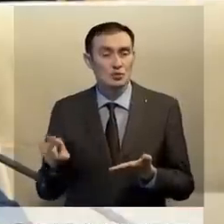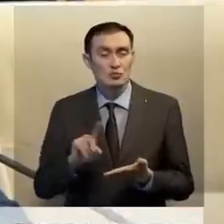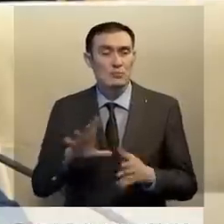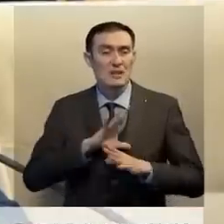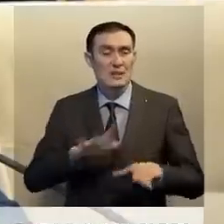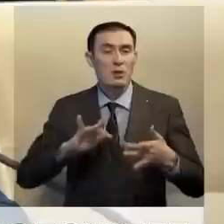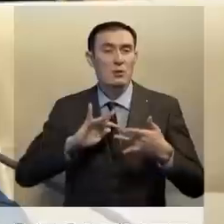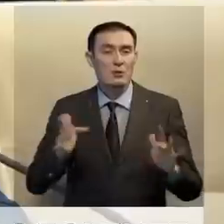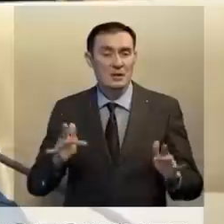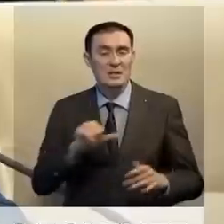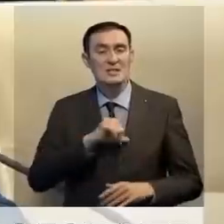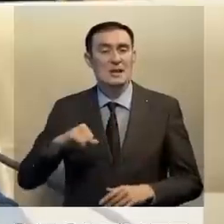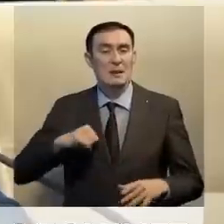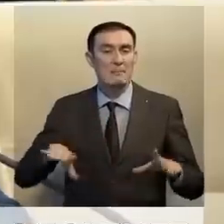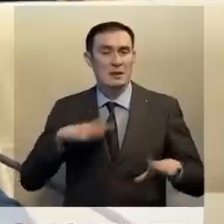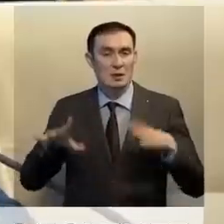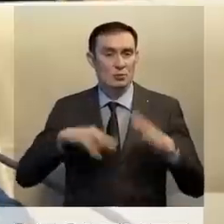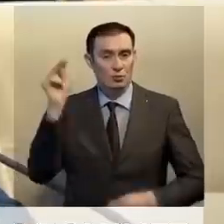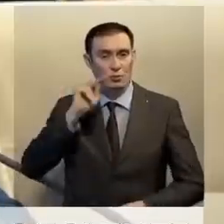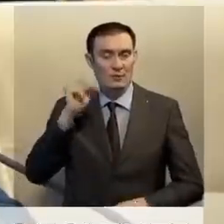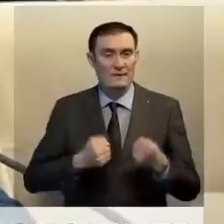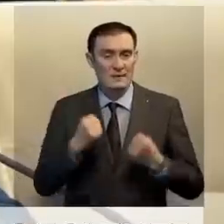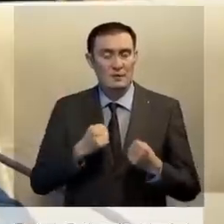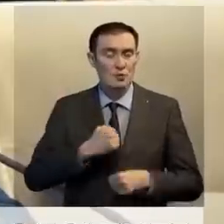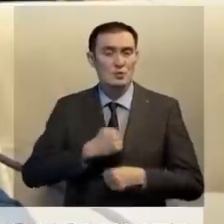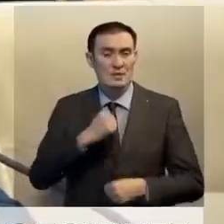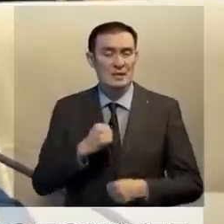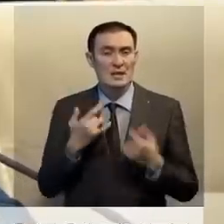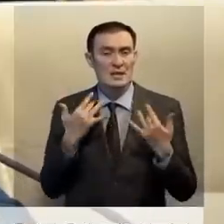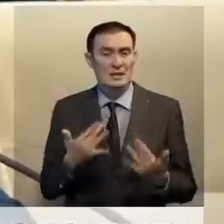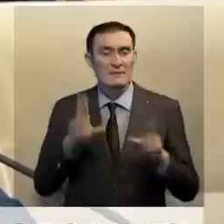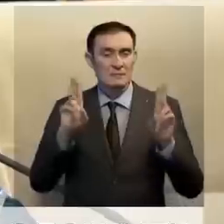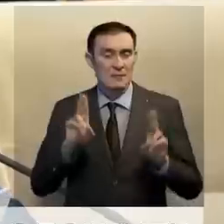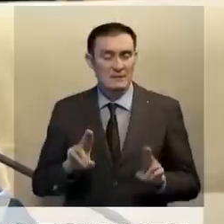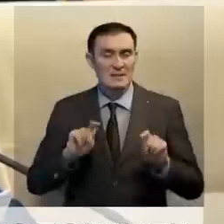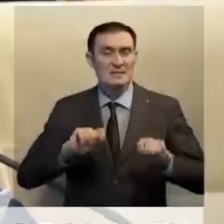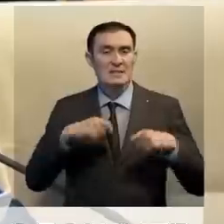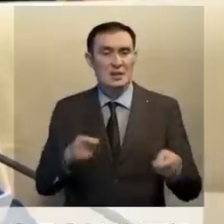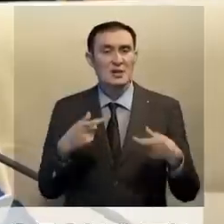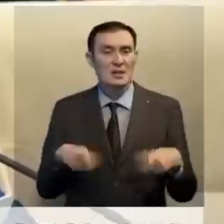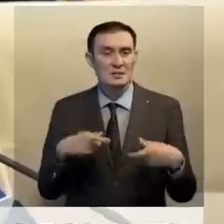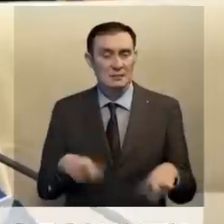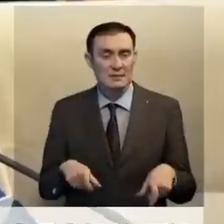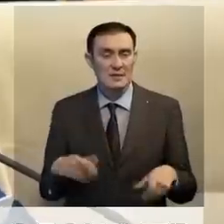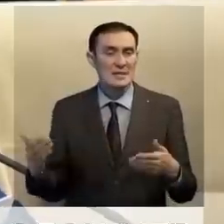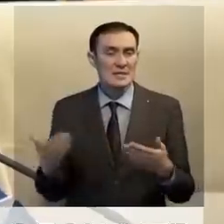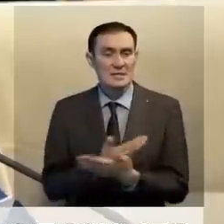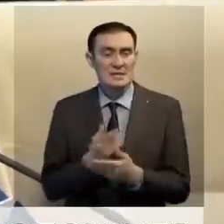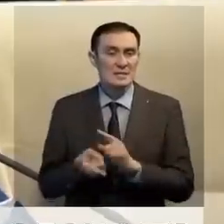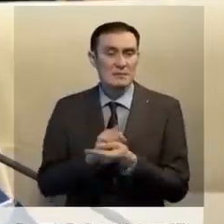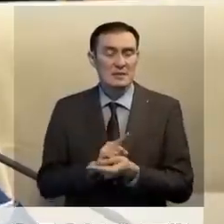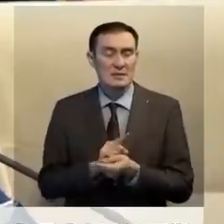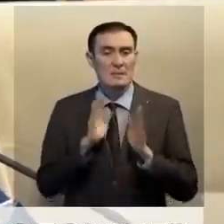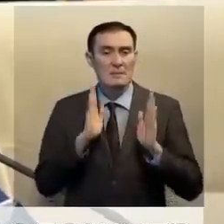возможность онлайн и самоподготовки водителей и усилить требования к процессу сдачи экзаменов. Пересмотреть порядок